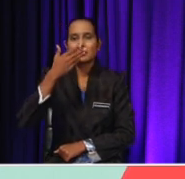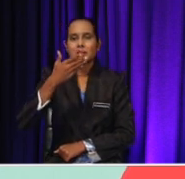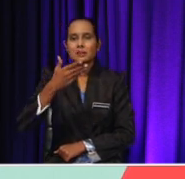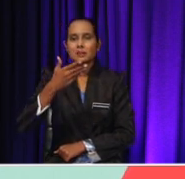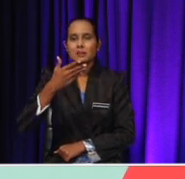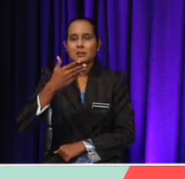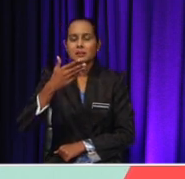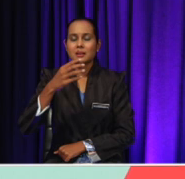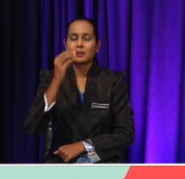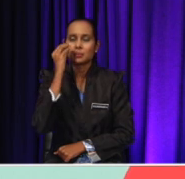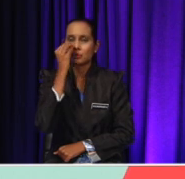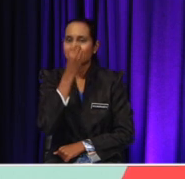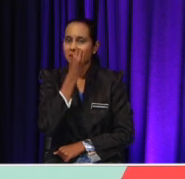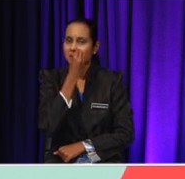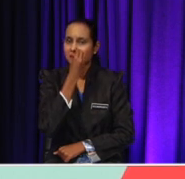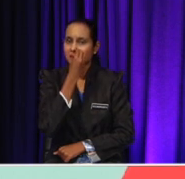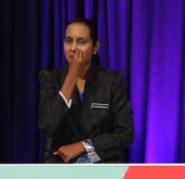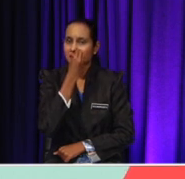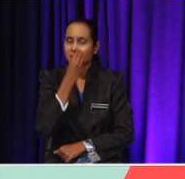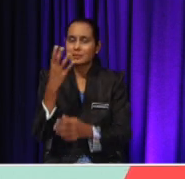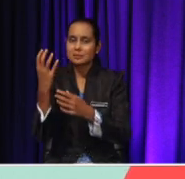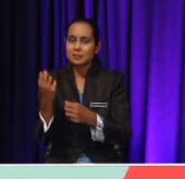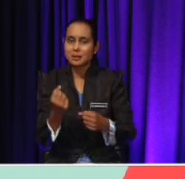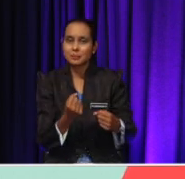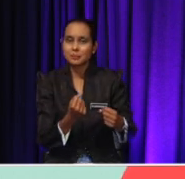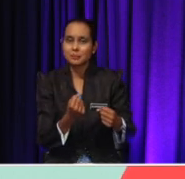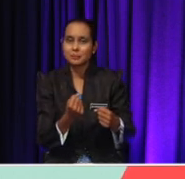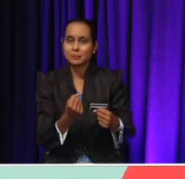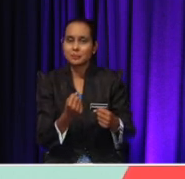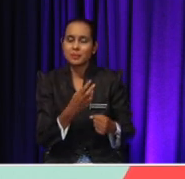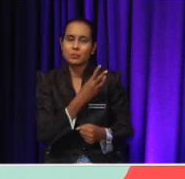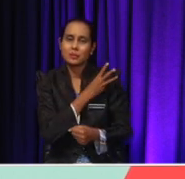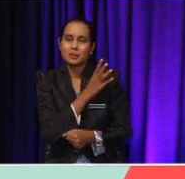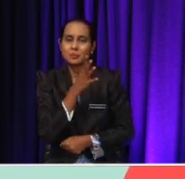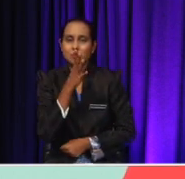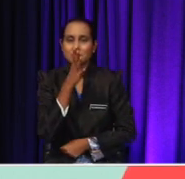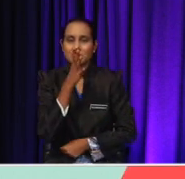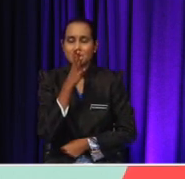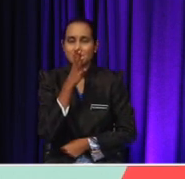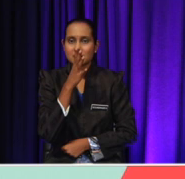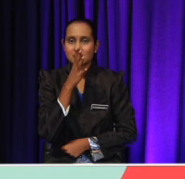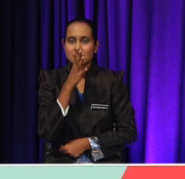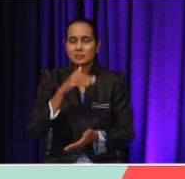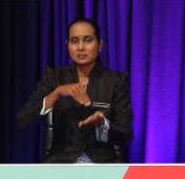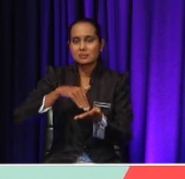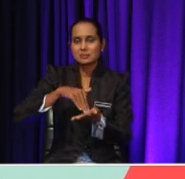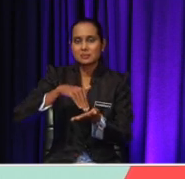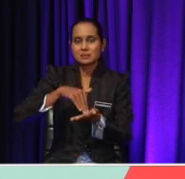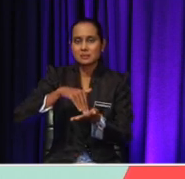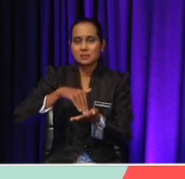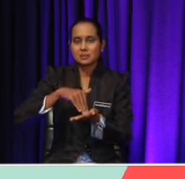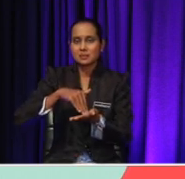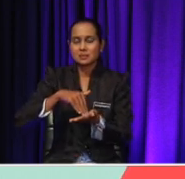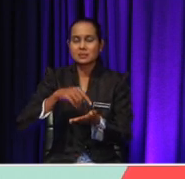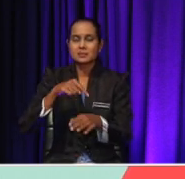Puspa Kamboja menyambut kami mewakili Bunda tegak kami di